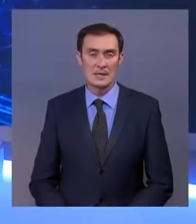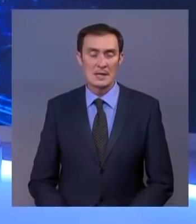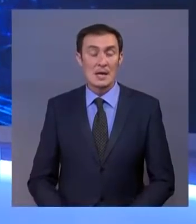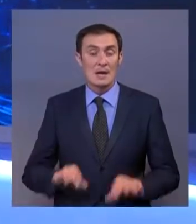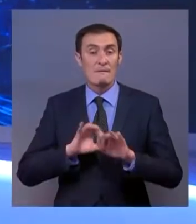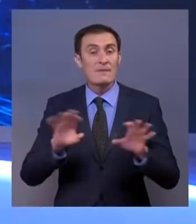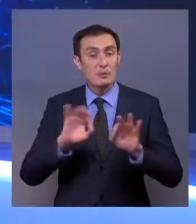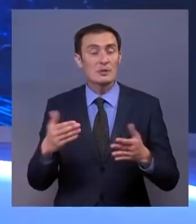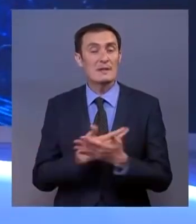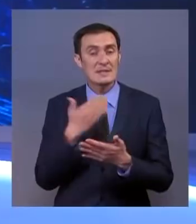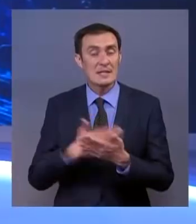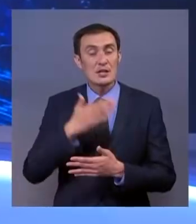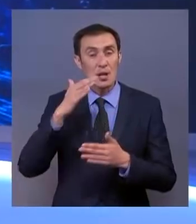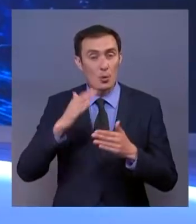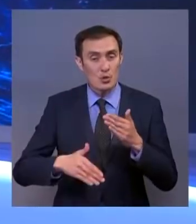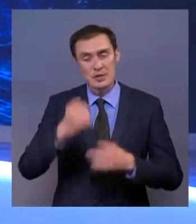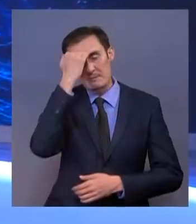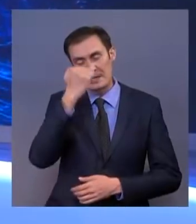Еще больше новостей вы найдете на нашем сайте